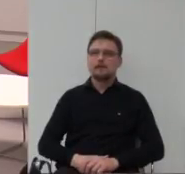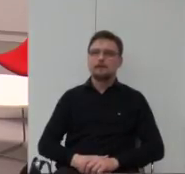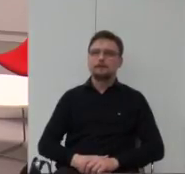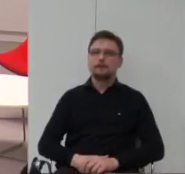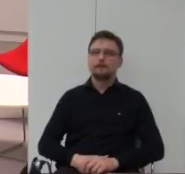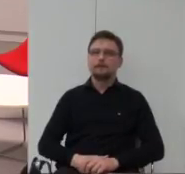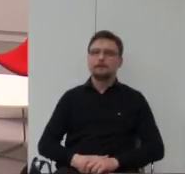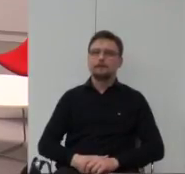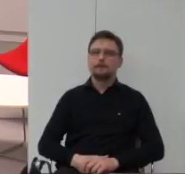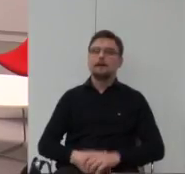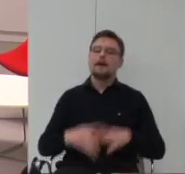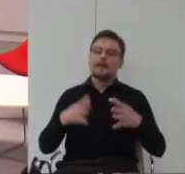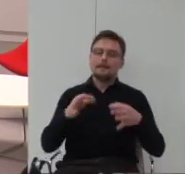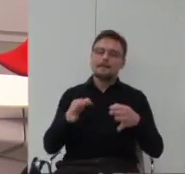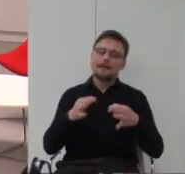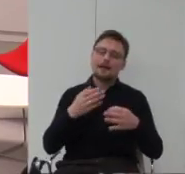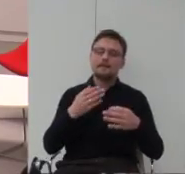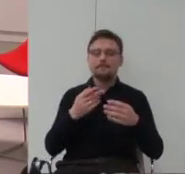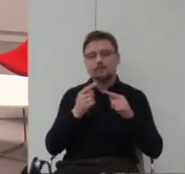absolutnie priorytetowych.